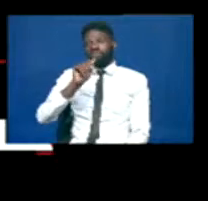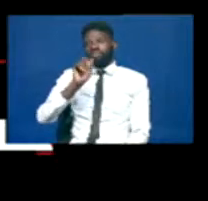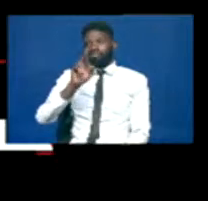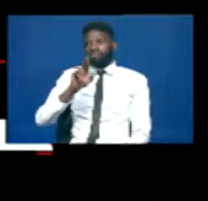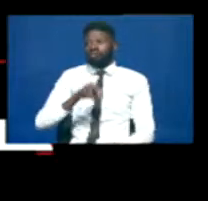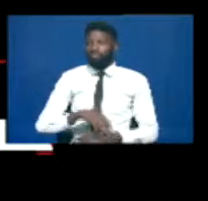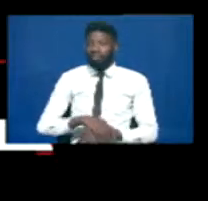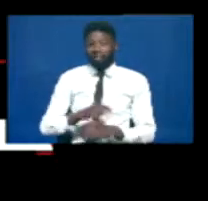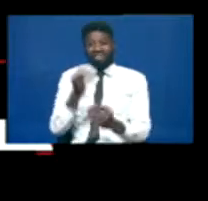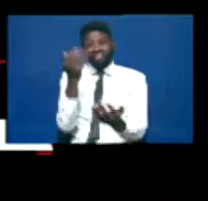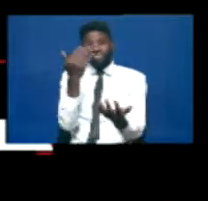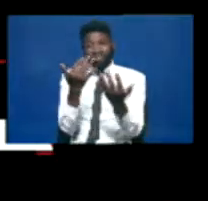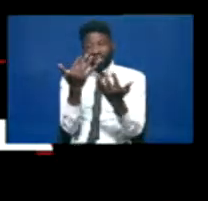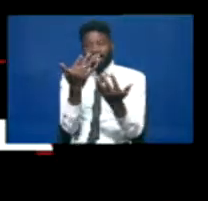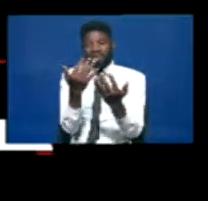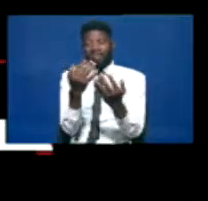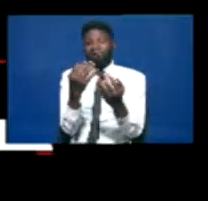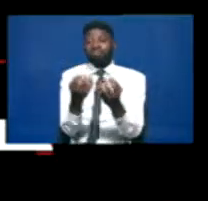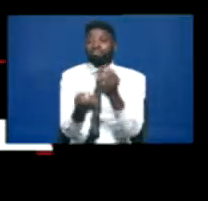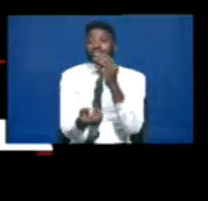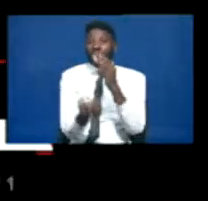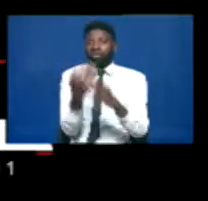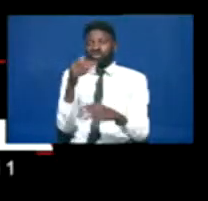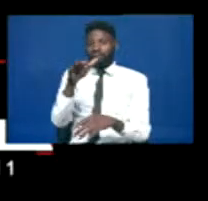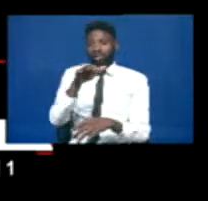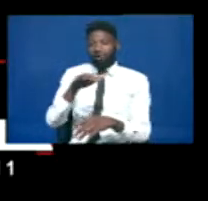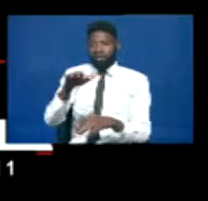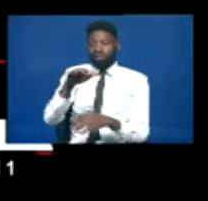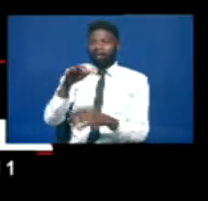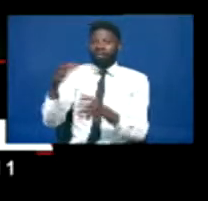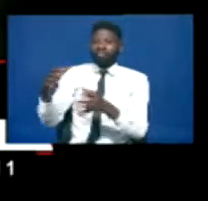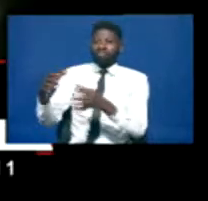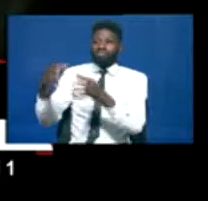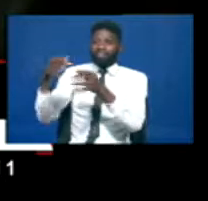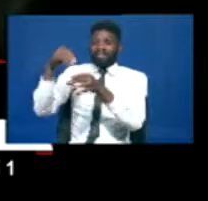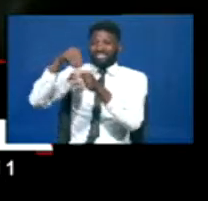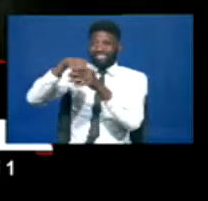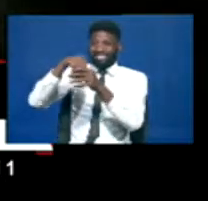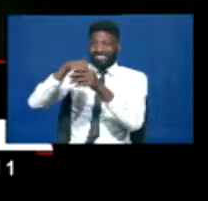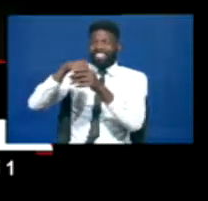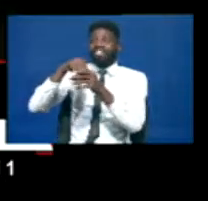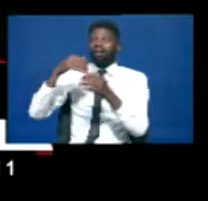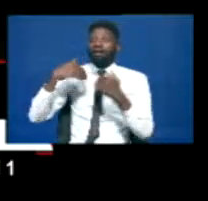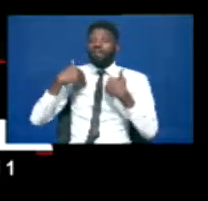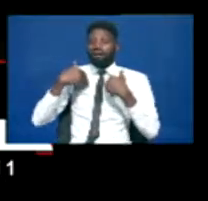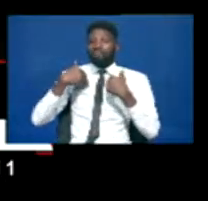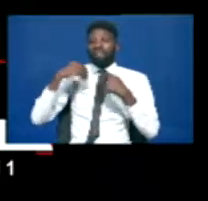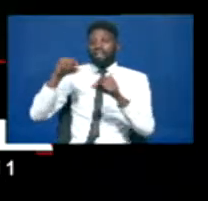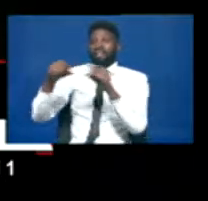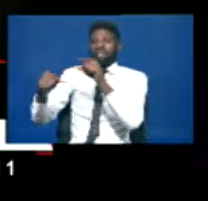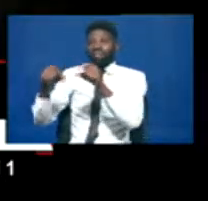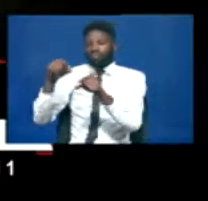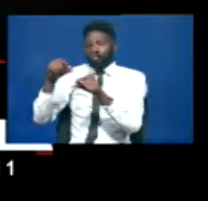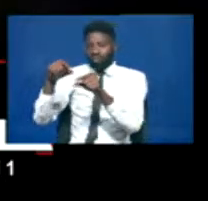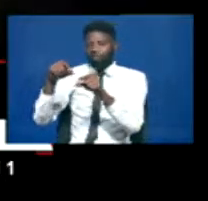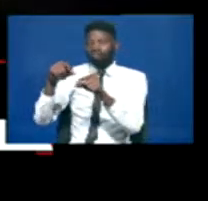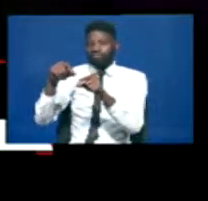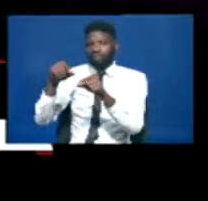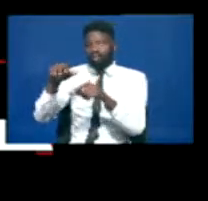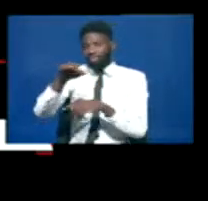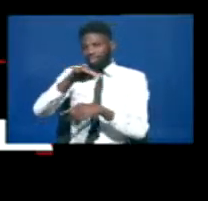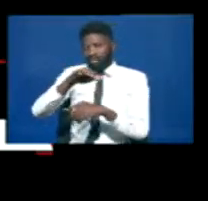ulizuka kwenye mojawapo wa makasha yaliyopakiwa kemikali katika gala la makasha huko Sitakunda, viungani